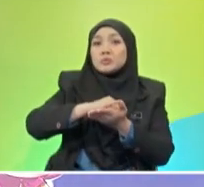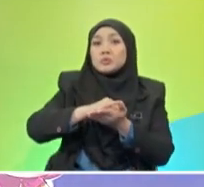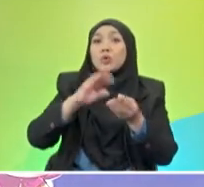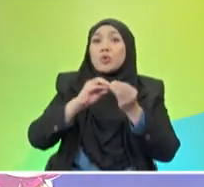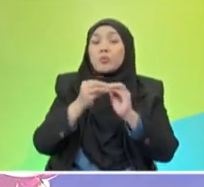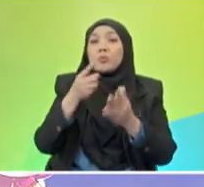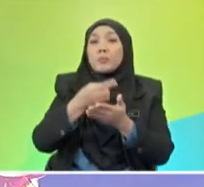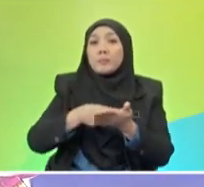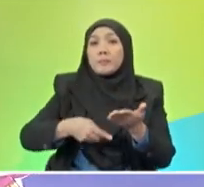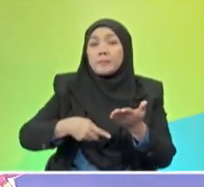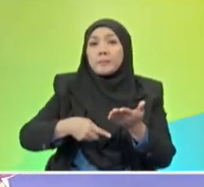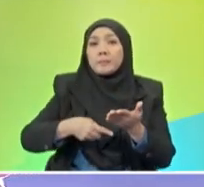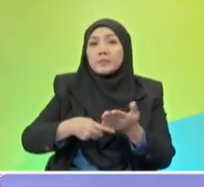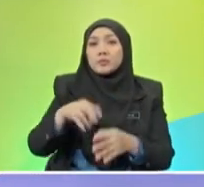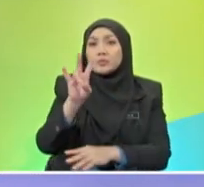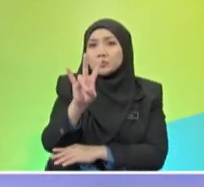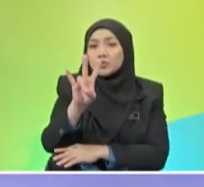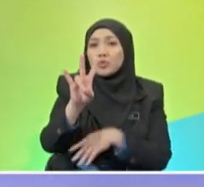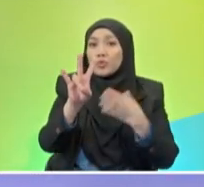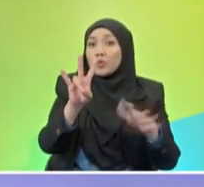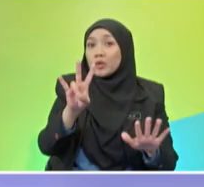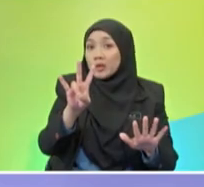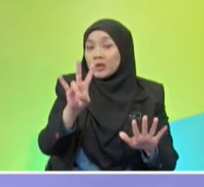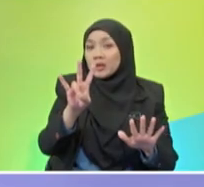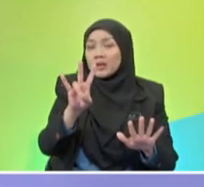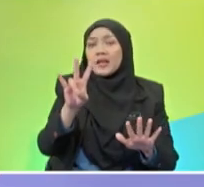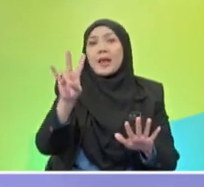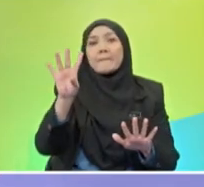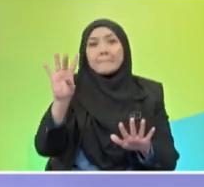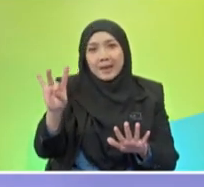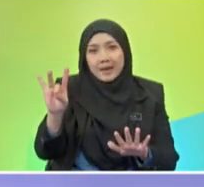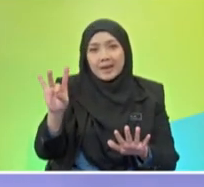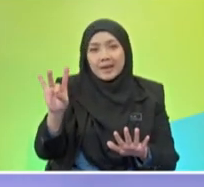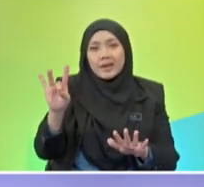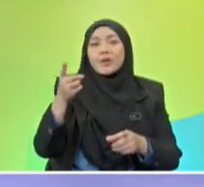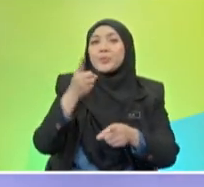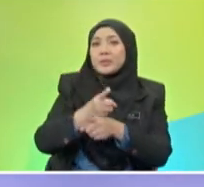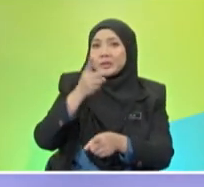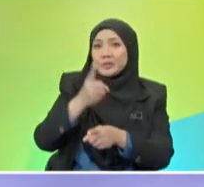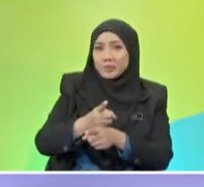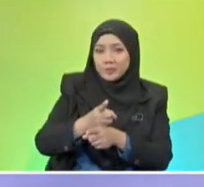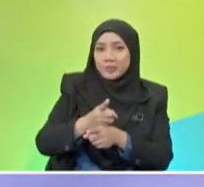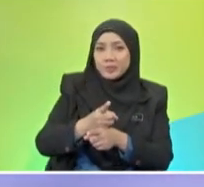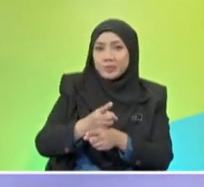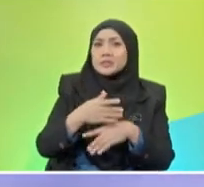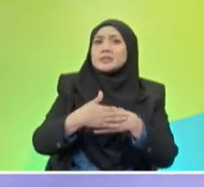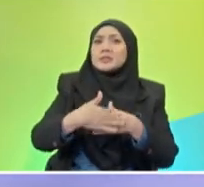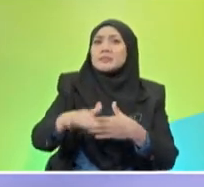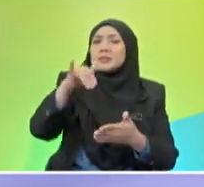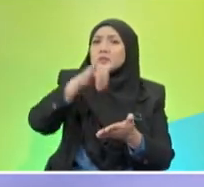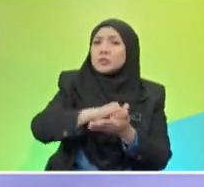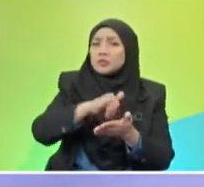Lima, enam, tujuh. Lapan. Betul. Lapan, kemudian?